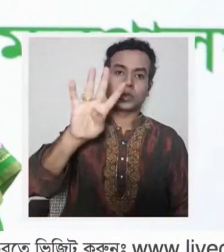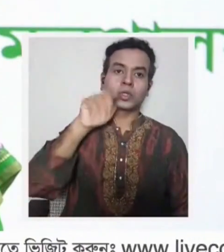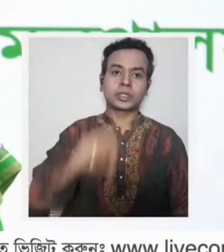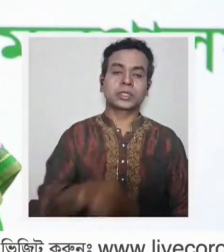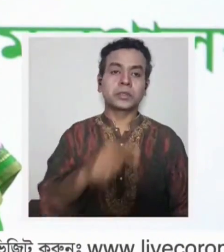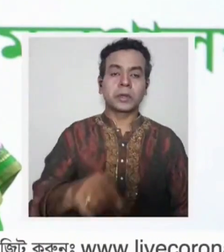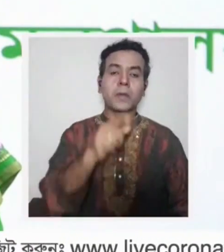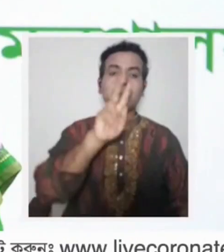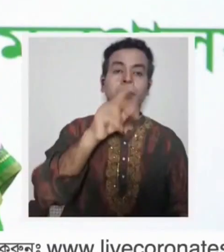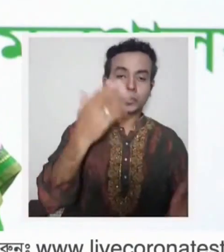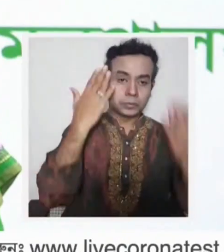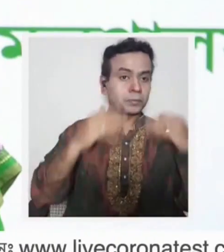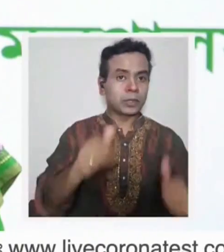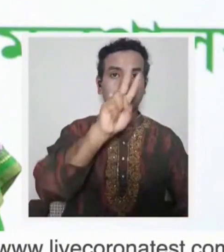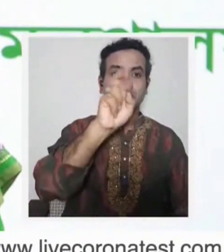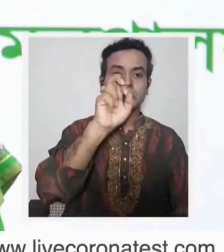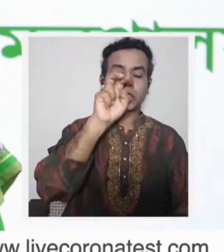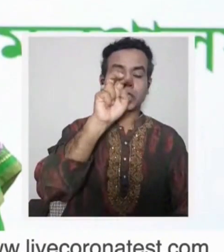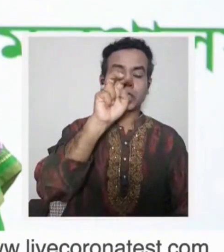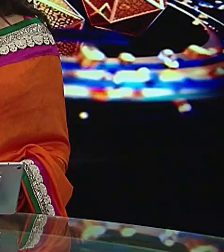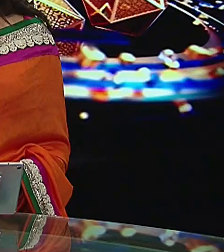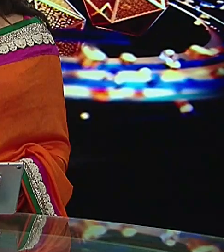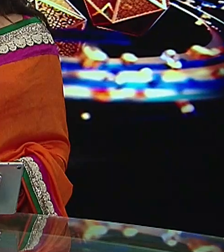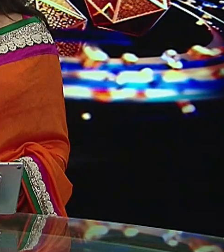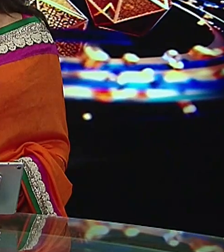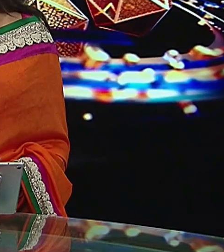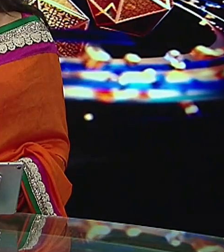পর্যন্ত 7,334 জন।